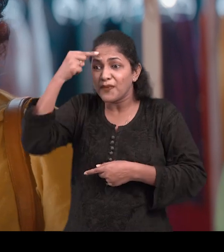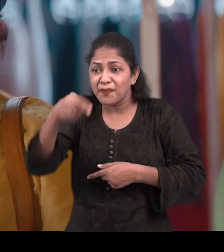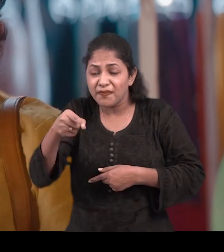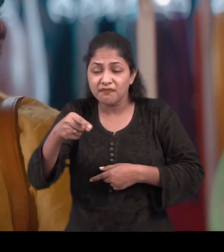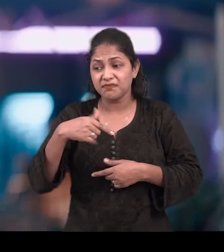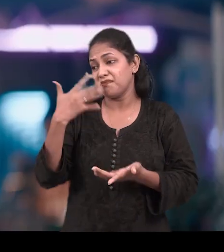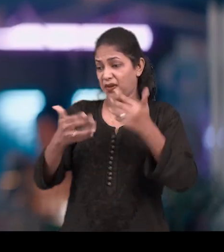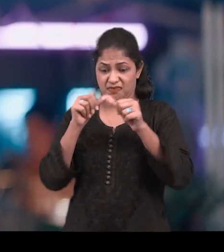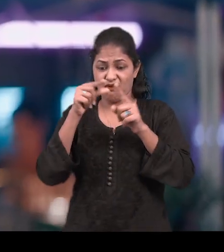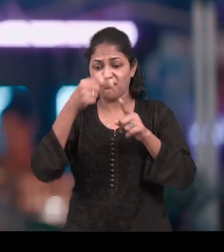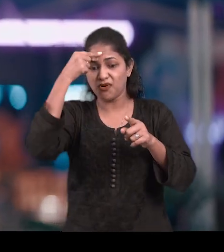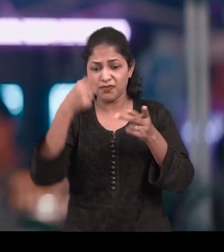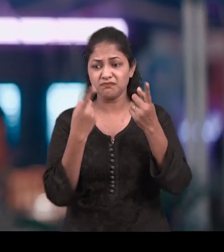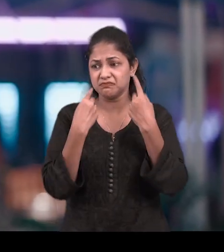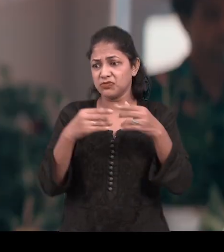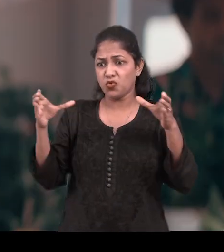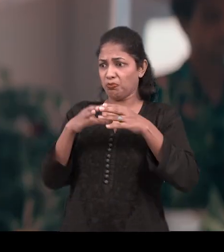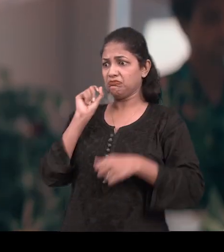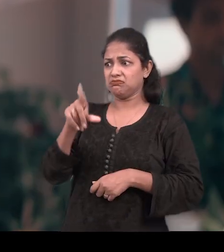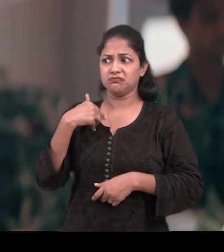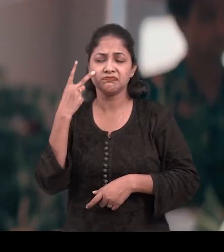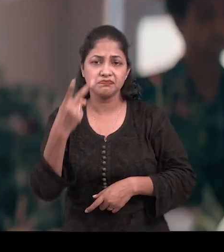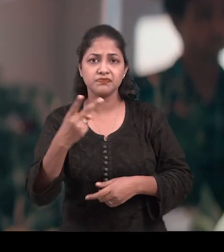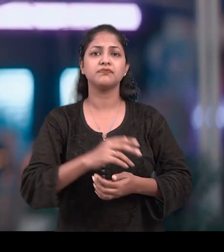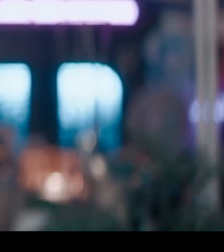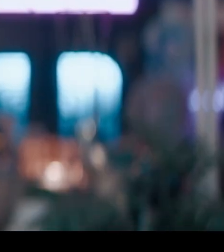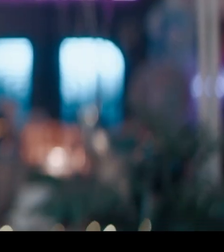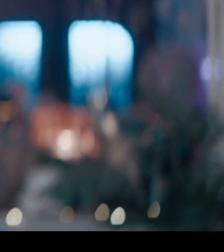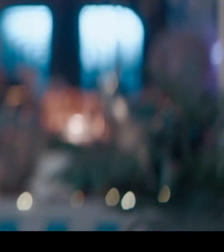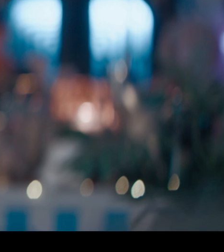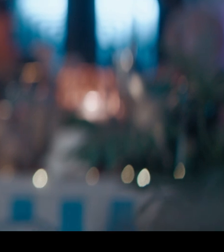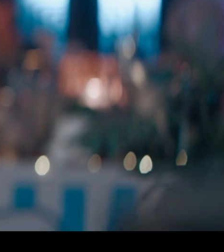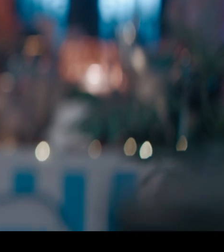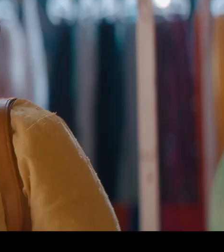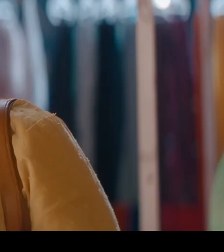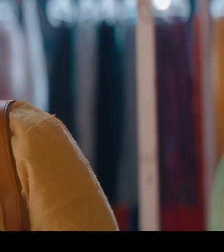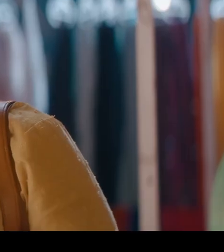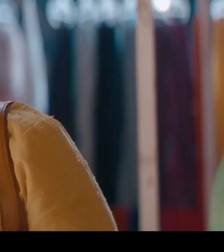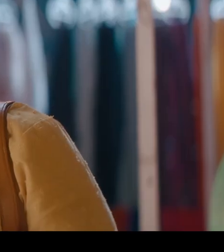કઈ ગડબડ છે કે શું? લાગે છે એપમાં કોઈ પ્રોબ્લેમ છે. હું હમણાં જ ગ્રુપમાં મેસેજ કરું છું.